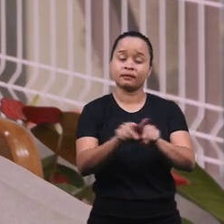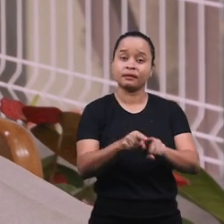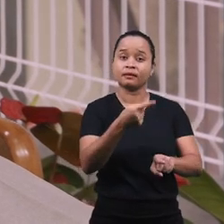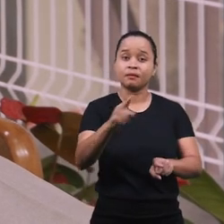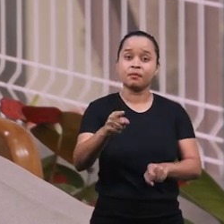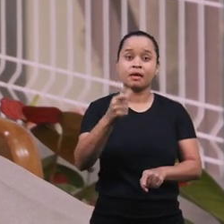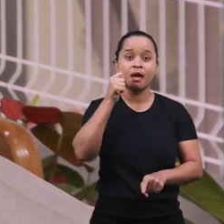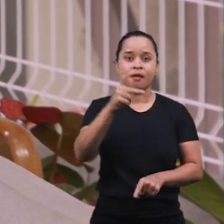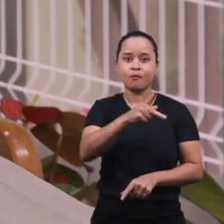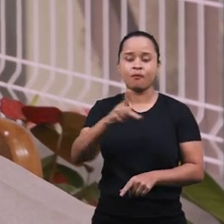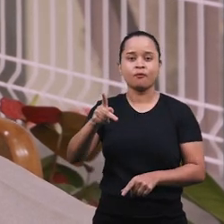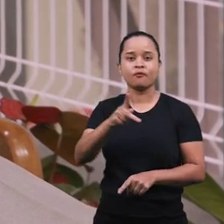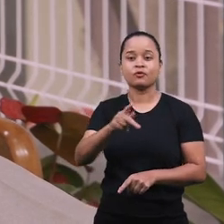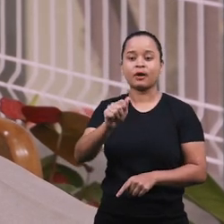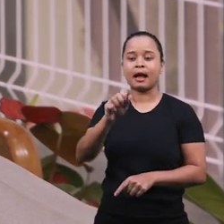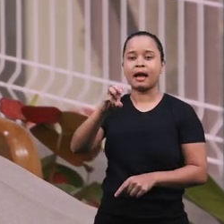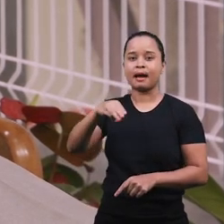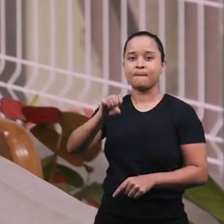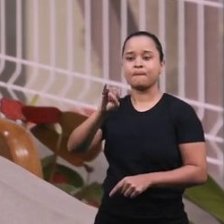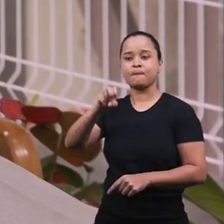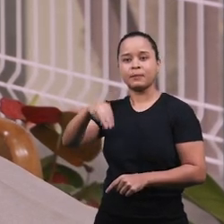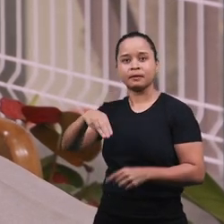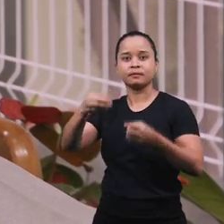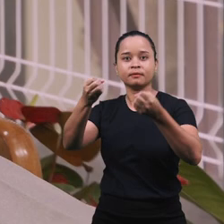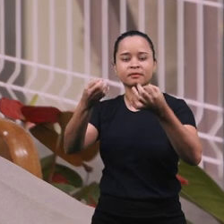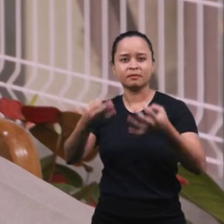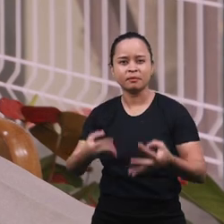réduites. Et dans